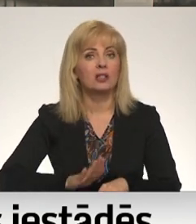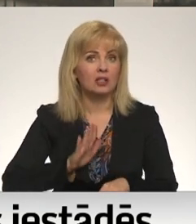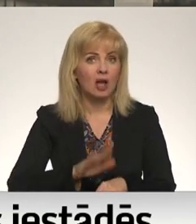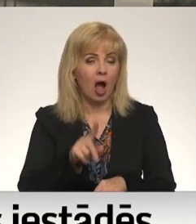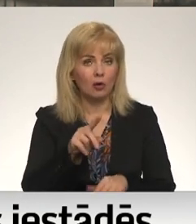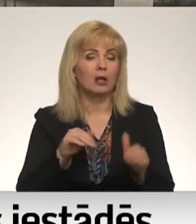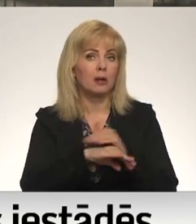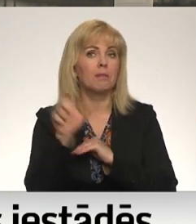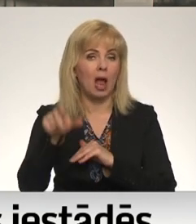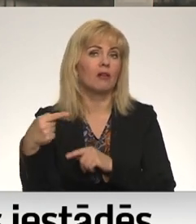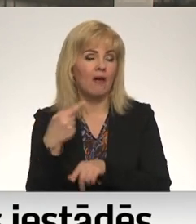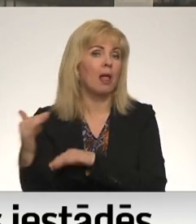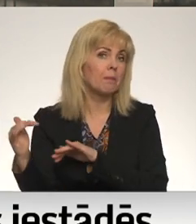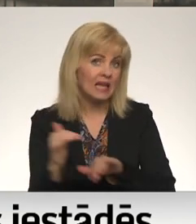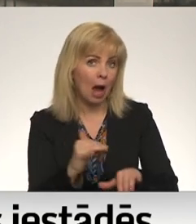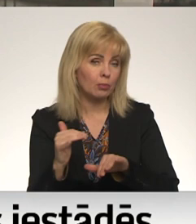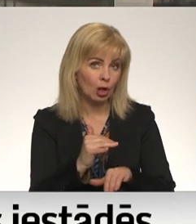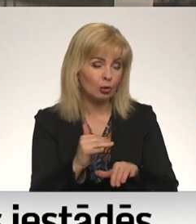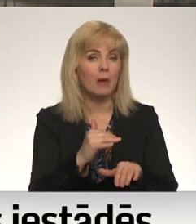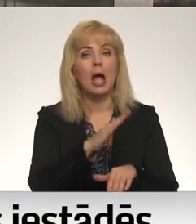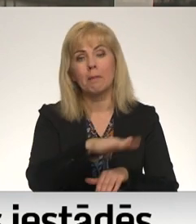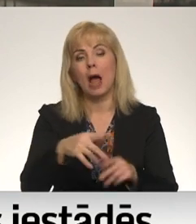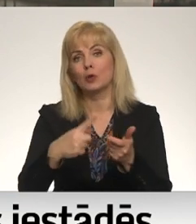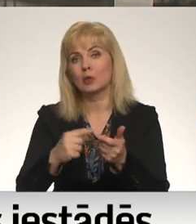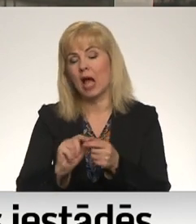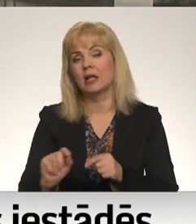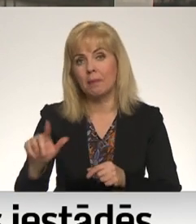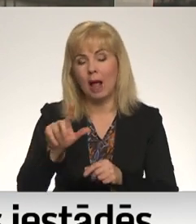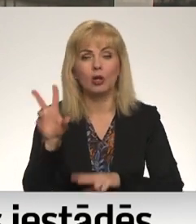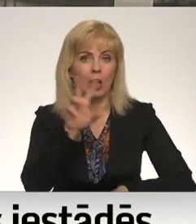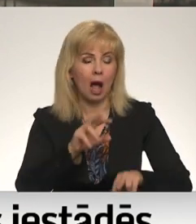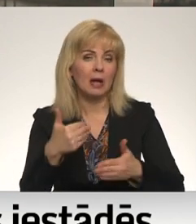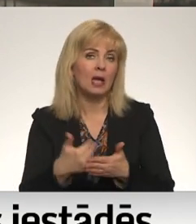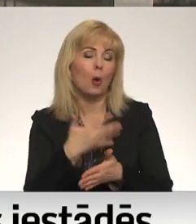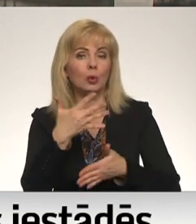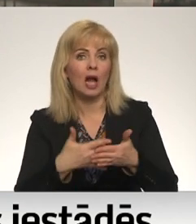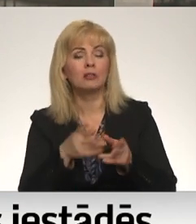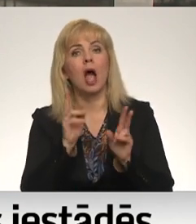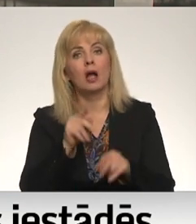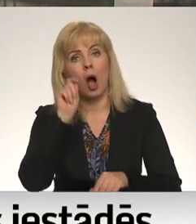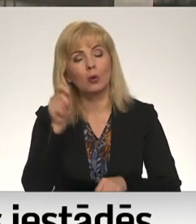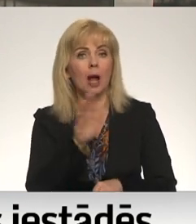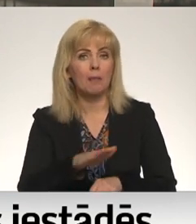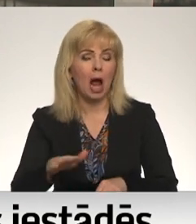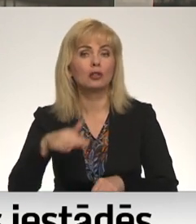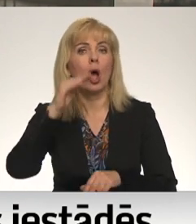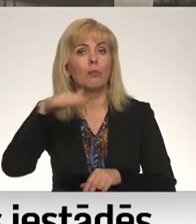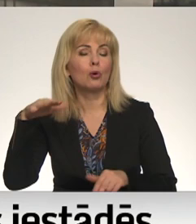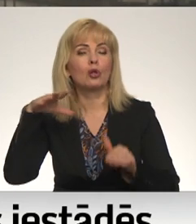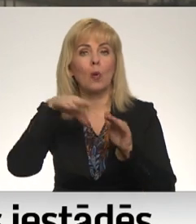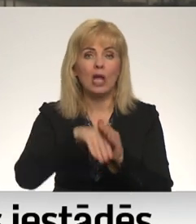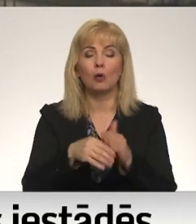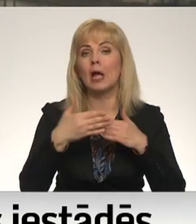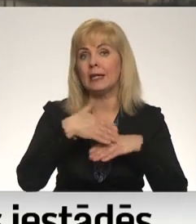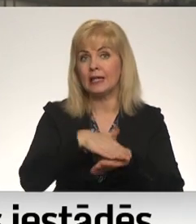lielāku bēgļu pieplūdumu un bērnu skaitam palielinoties, būs jāmeklē jauni risinājumi, kā Ukrainas bērnus un pusaudžus iekļaut un